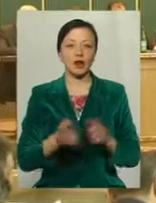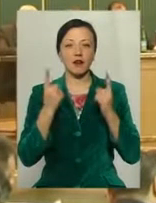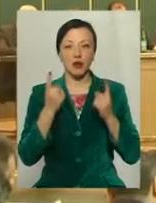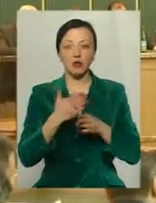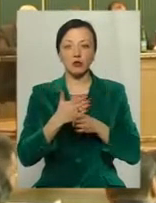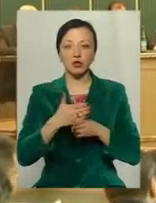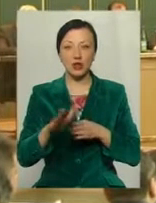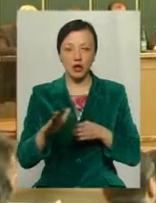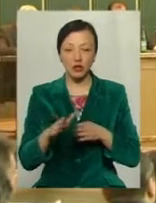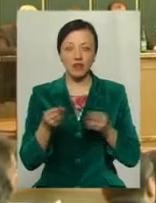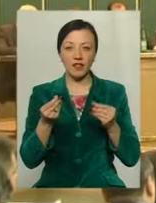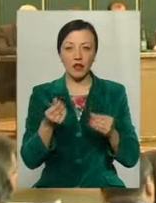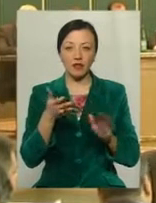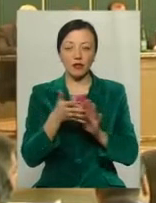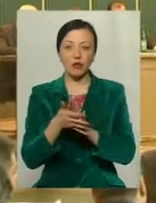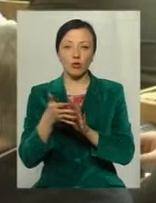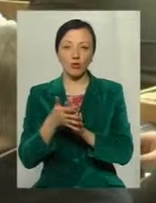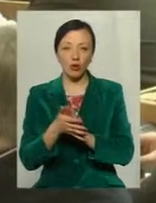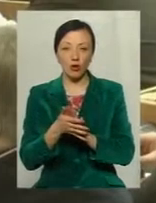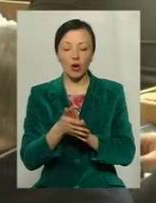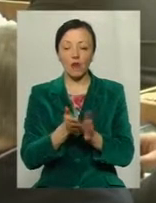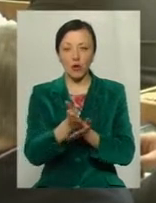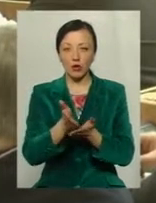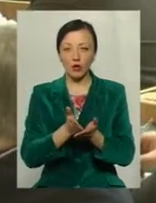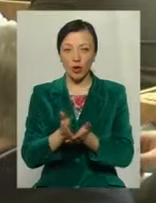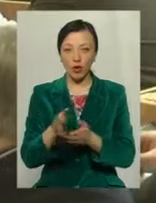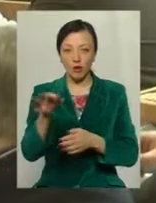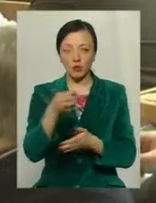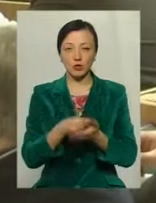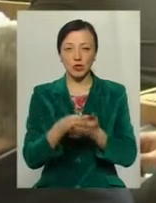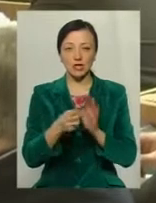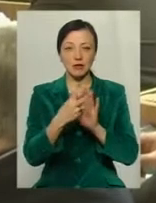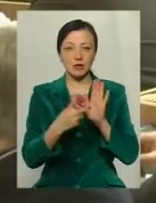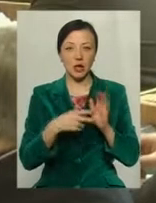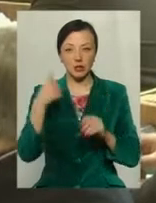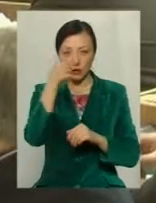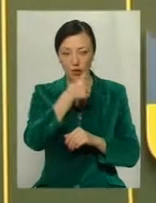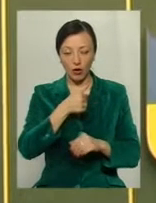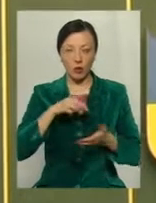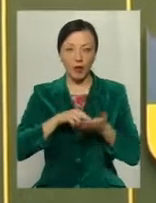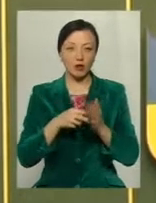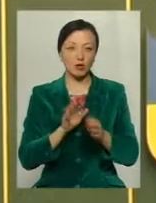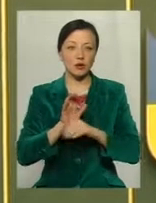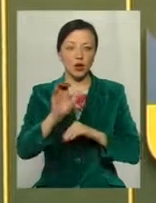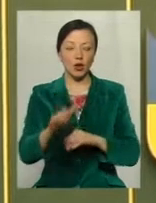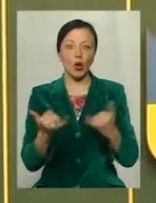закінчується, як правило, 9. Власне, вечора. Про бюджет 2017 року в наступному сюжеті, і далі продовжимо.